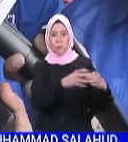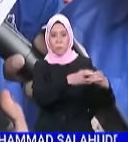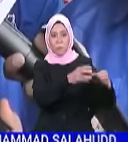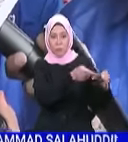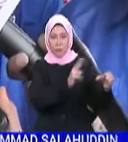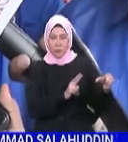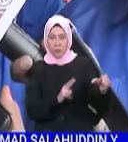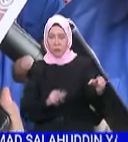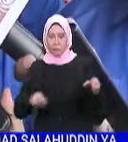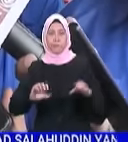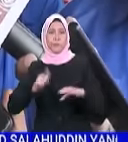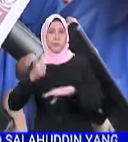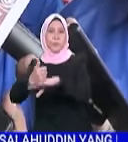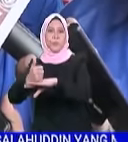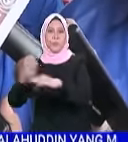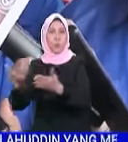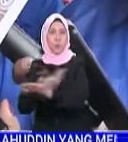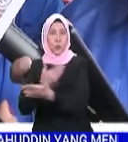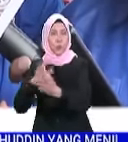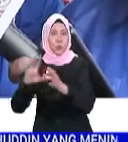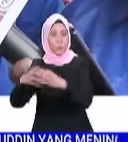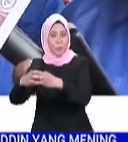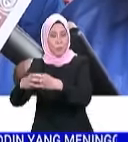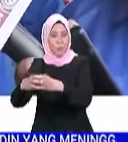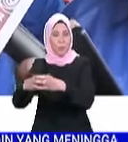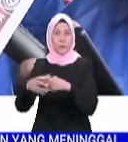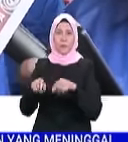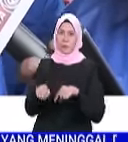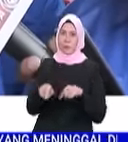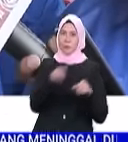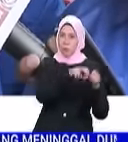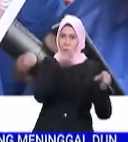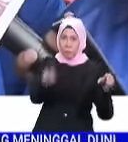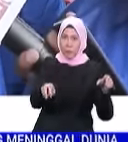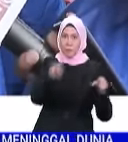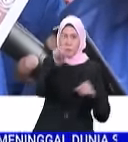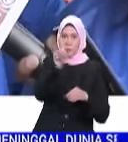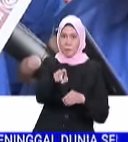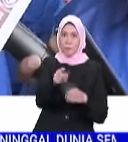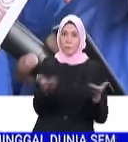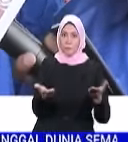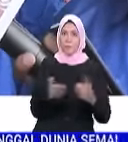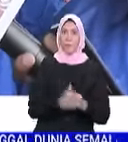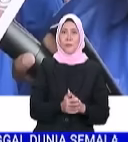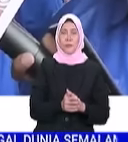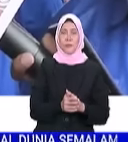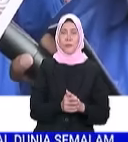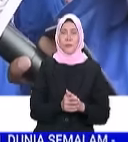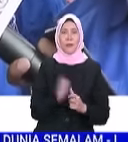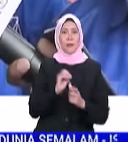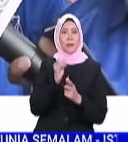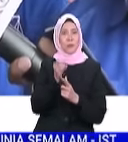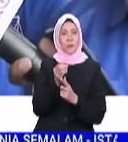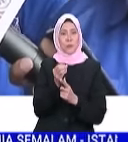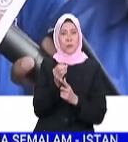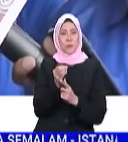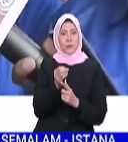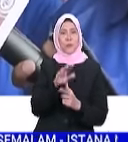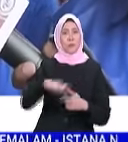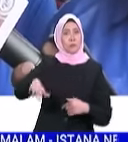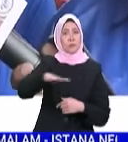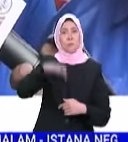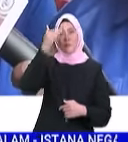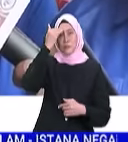pergi membentuk satu parti yang lain, adakah itu dikira lompat? Ataupun seperti mana yang kita